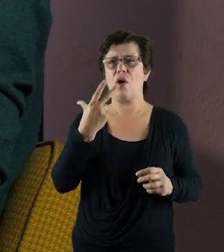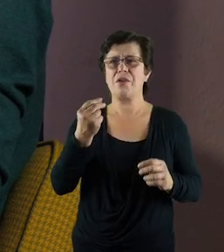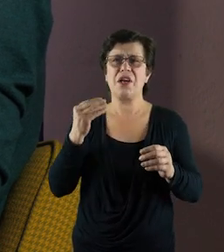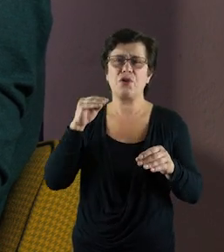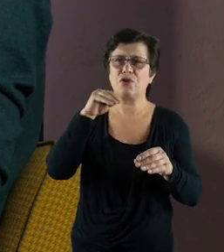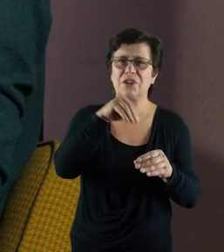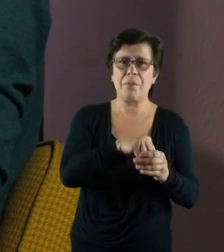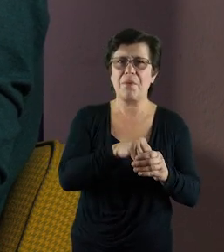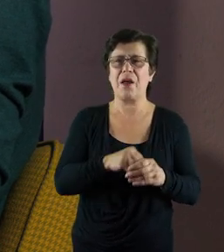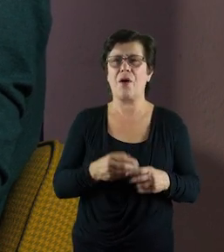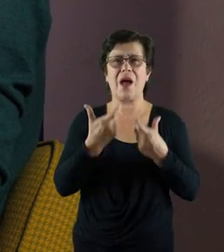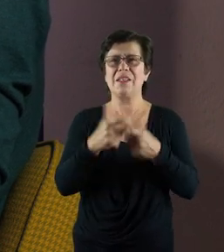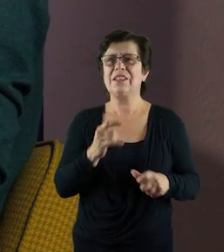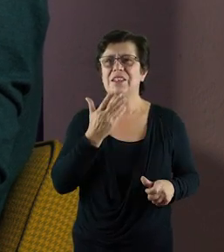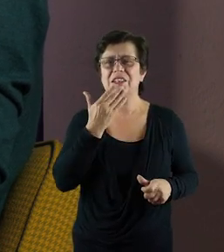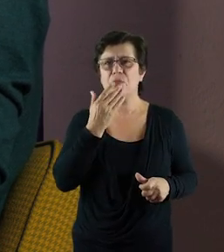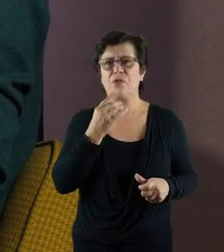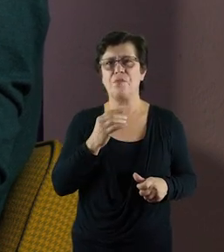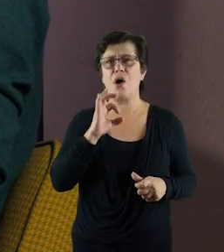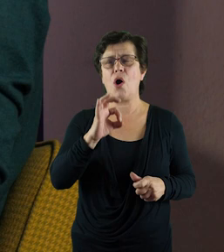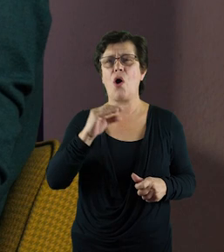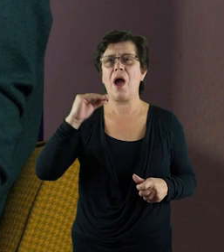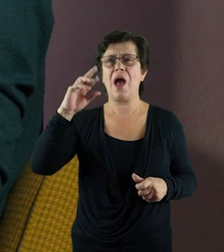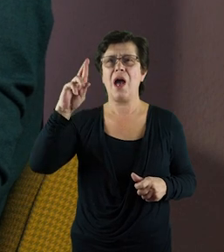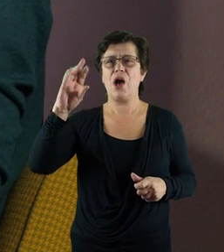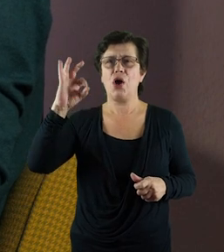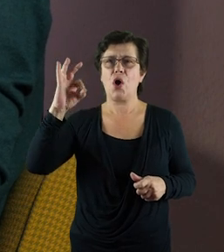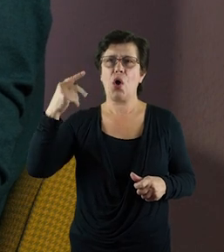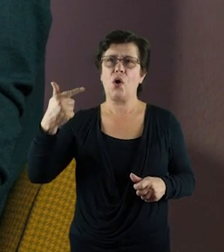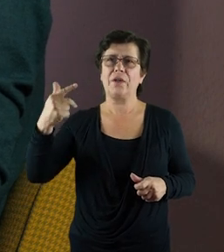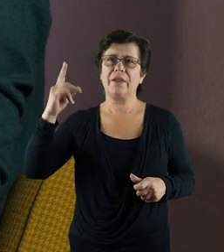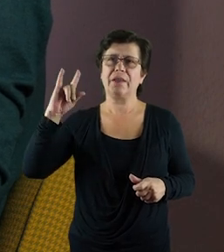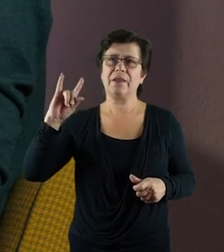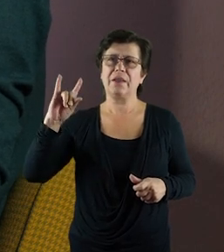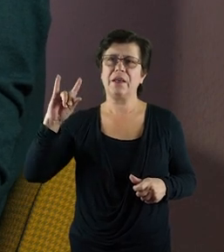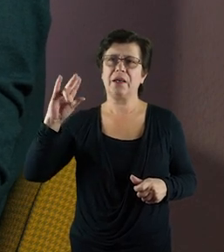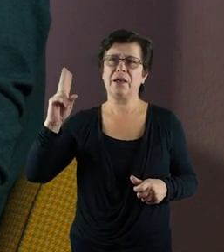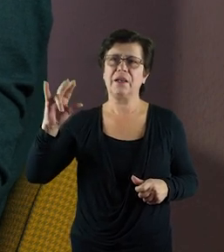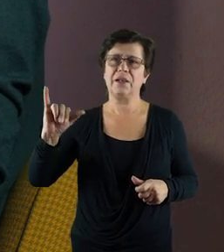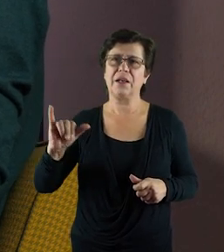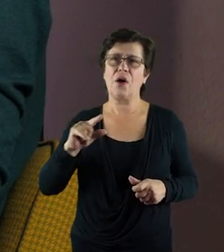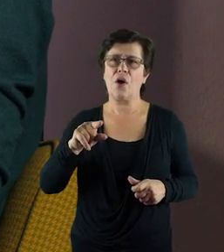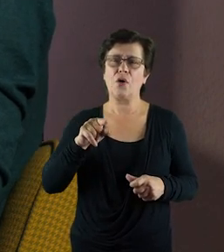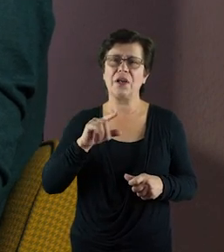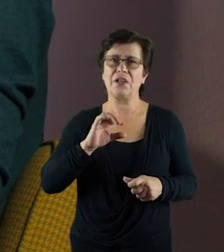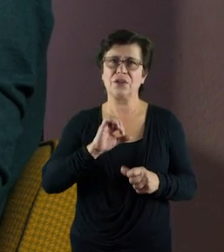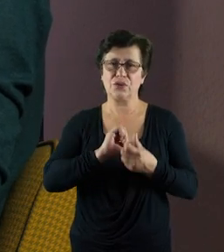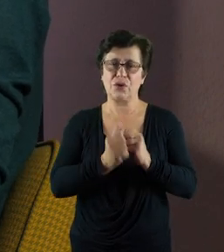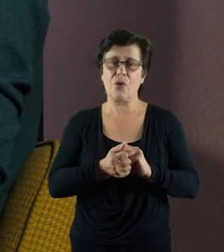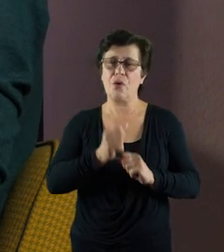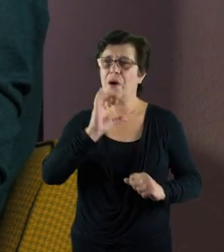tych erotykach się nic nie mówi. A jednak tam jest tyle emocji, tyle uczuć. One są tak piękne, te